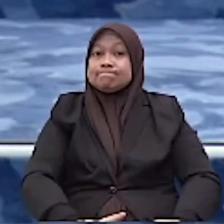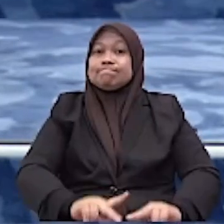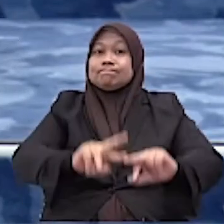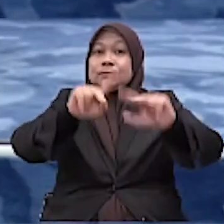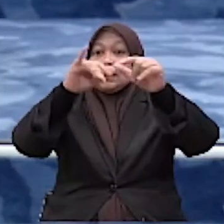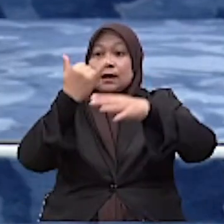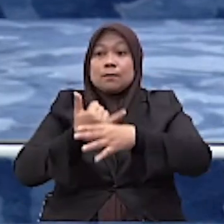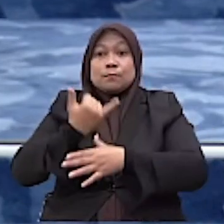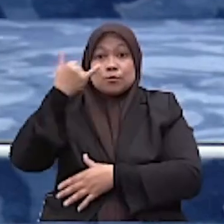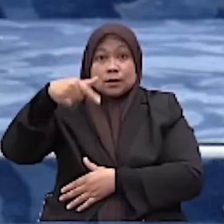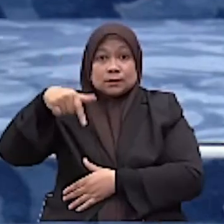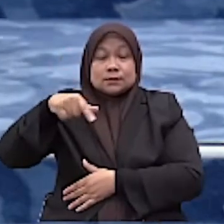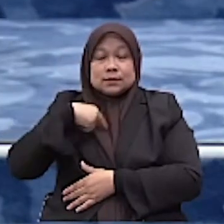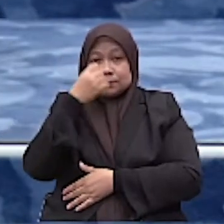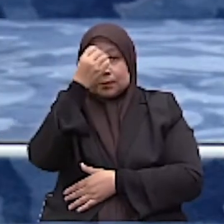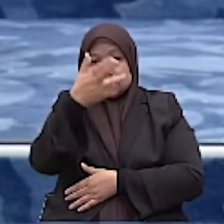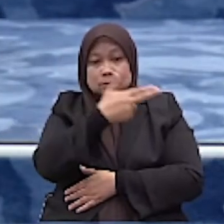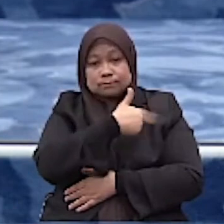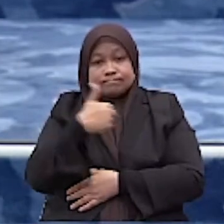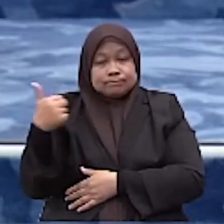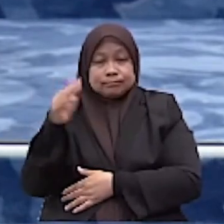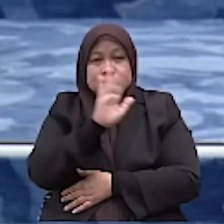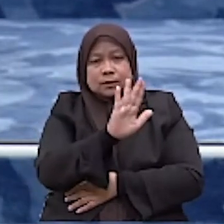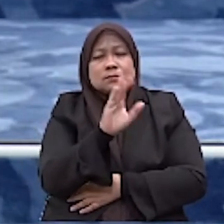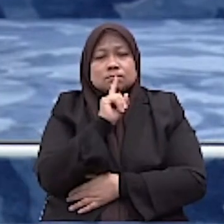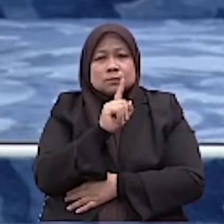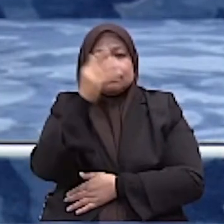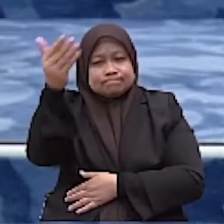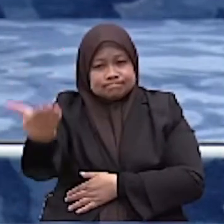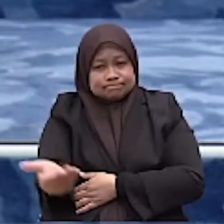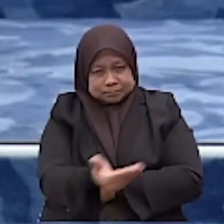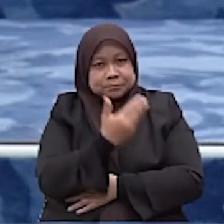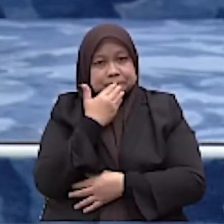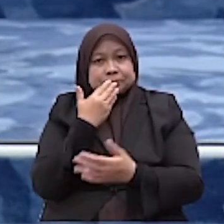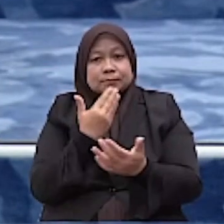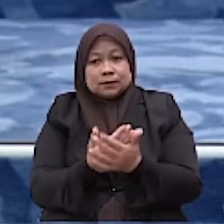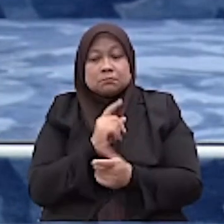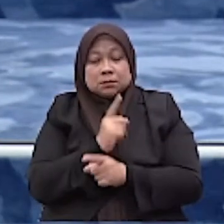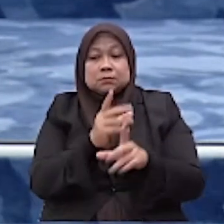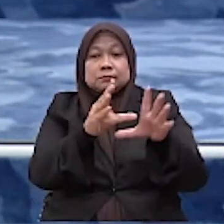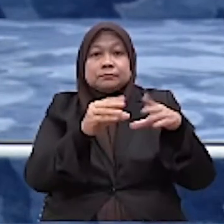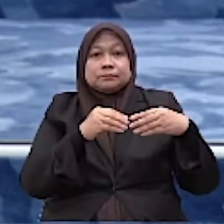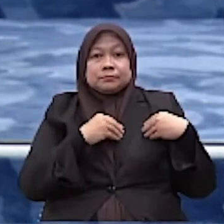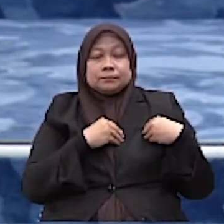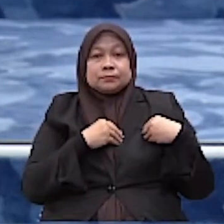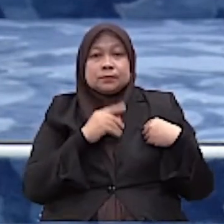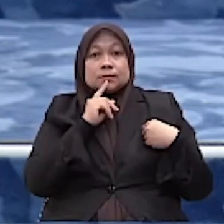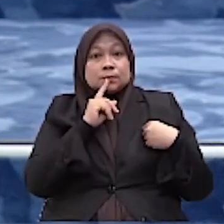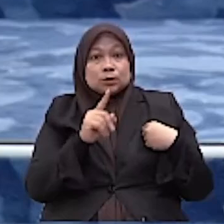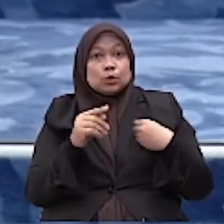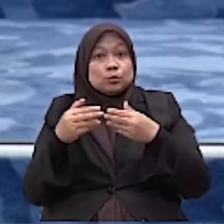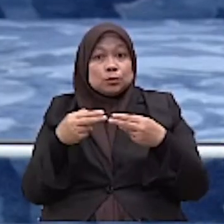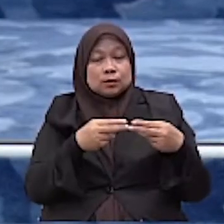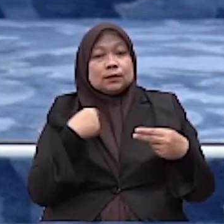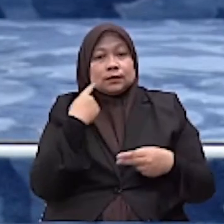6 bulan ini saya beritahu untuk proses Jokowi dan dia bersambut sangat baik dan dia akui bahwa hubungan